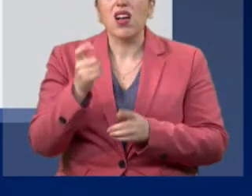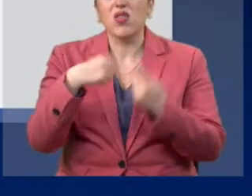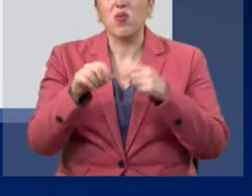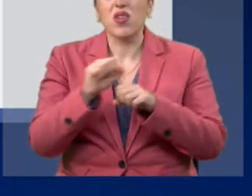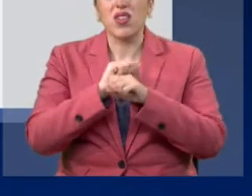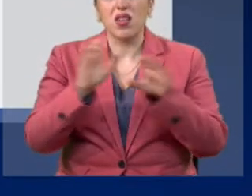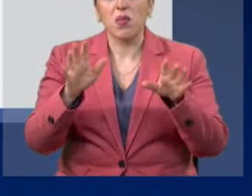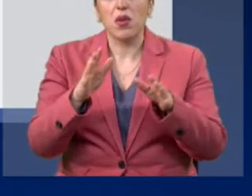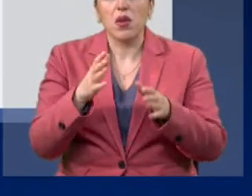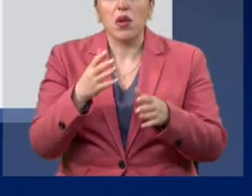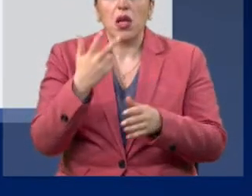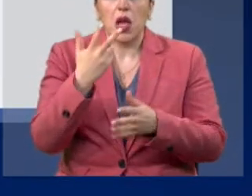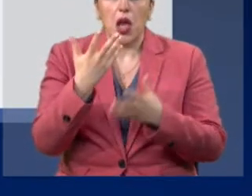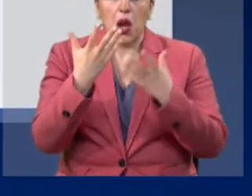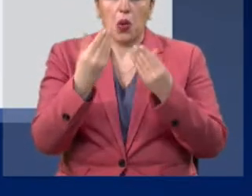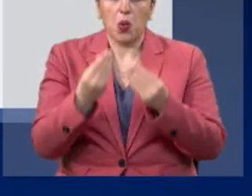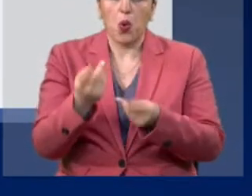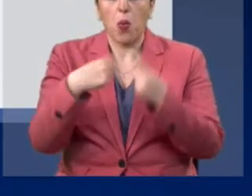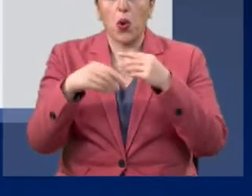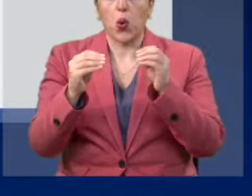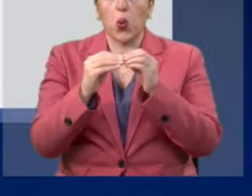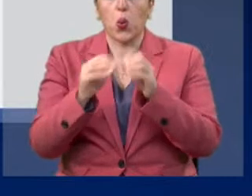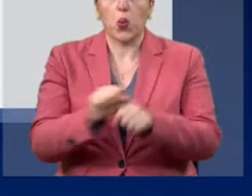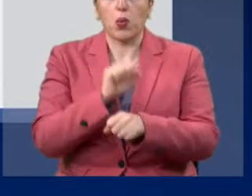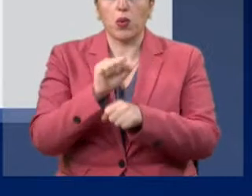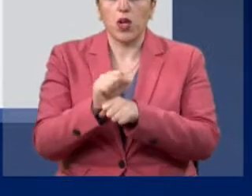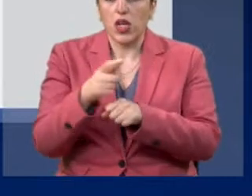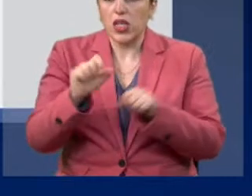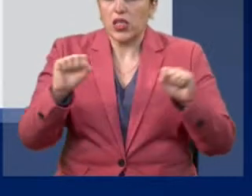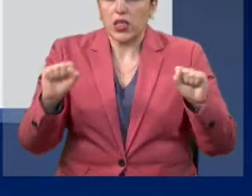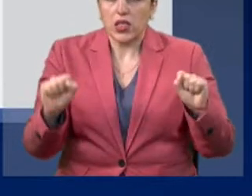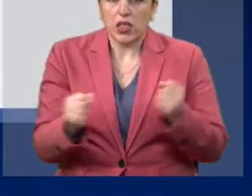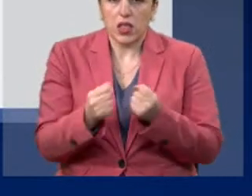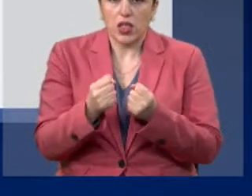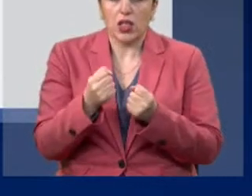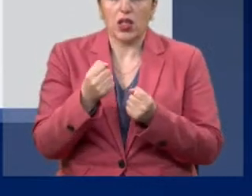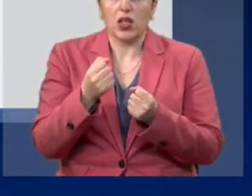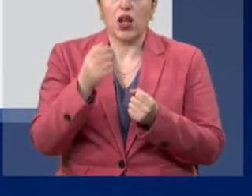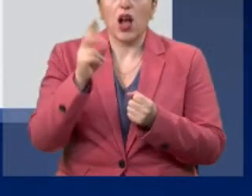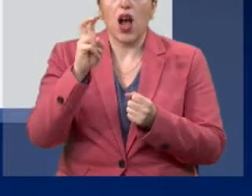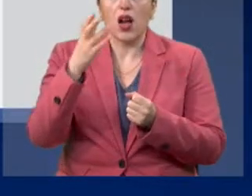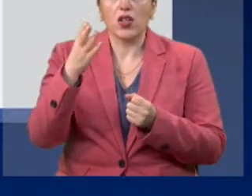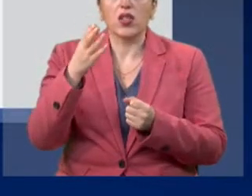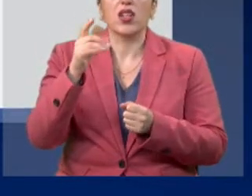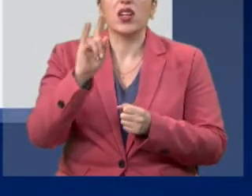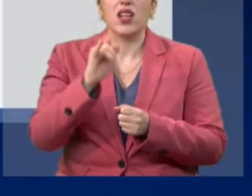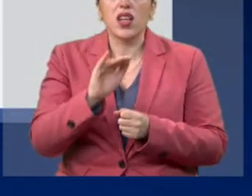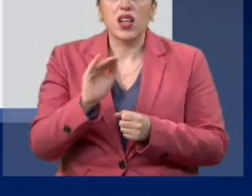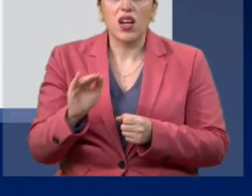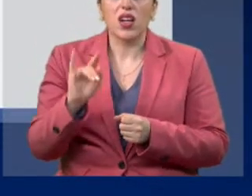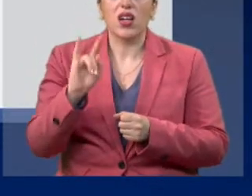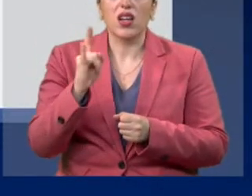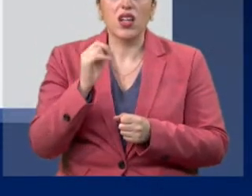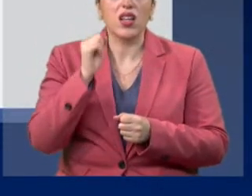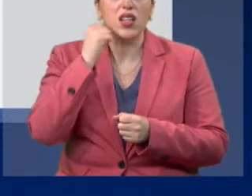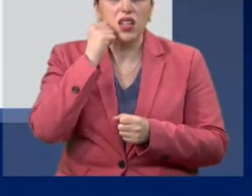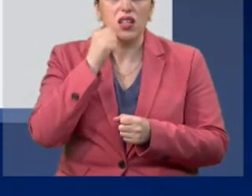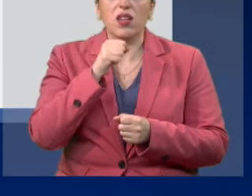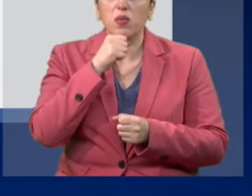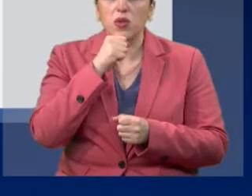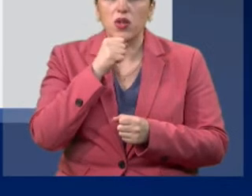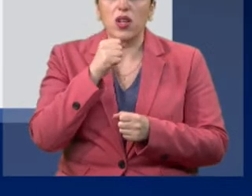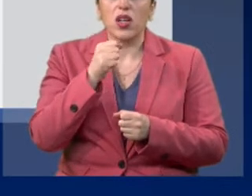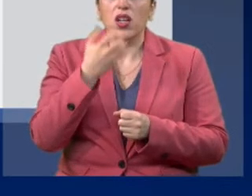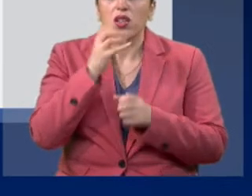գազամատակարարումը շարունակվեց ընդամենը 3 օր։ Սաստիկ ձմեռային եղանակին Արցախի երեխաները, ծերերը, հիվանդներն ու տեղահանվածները զրկված